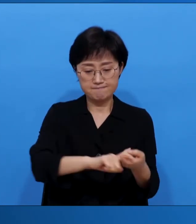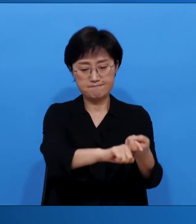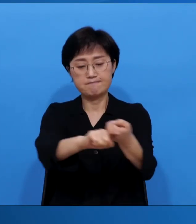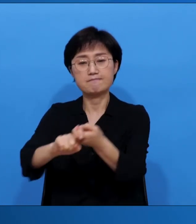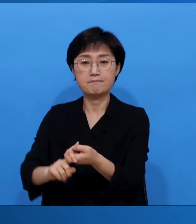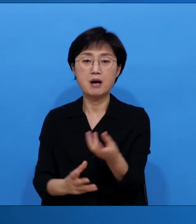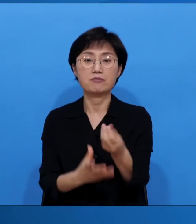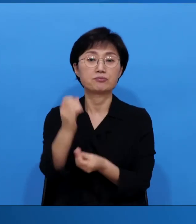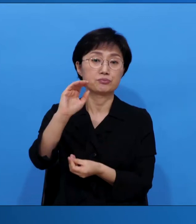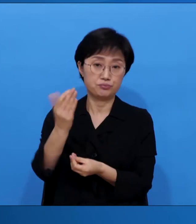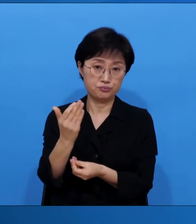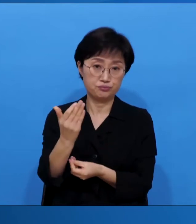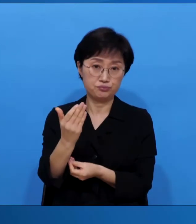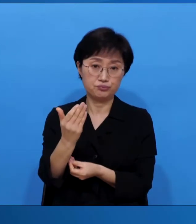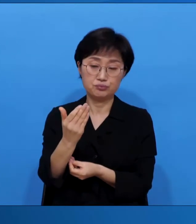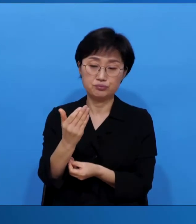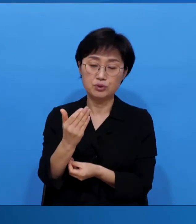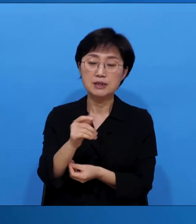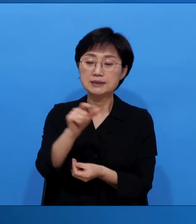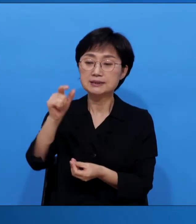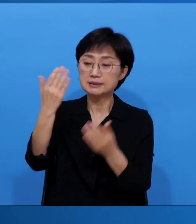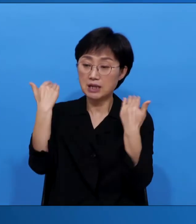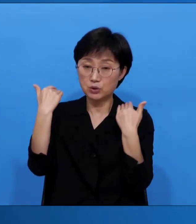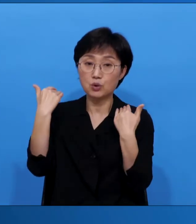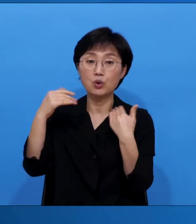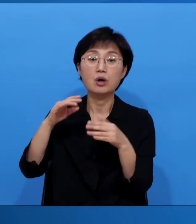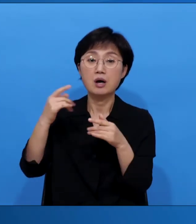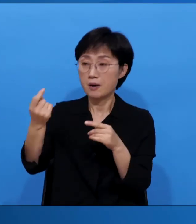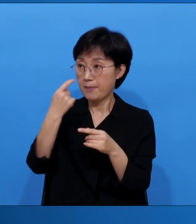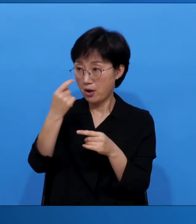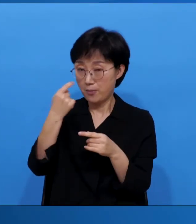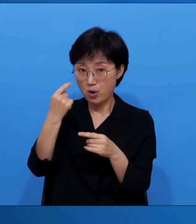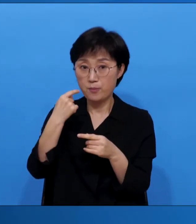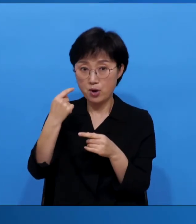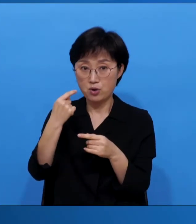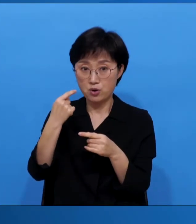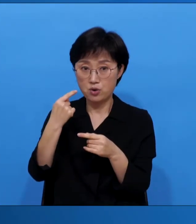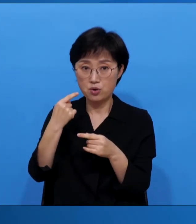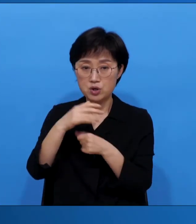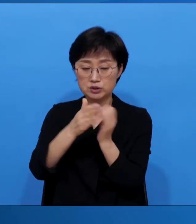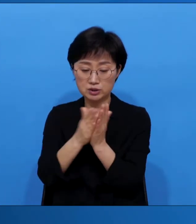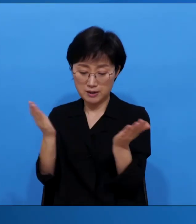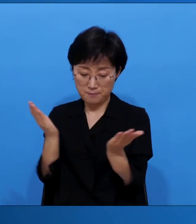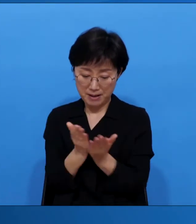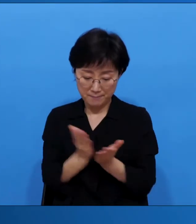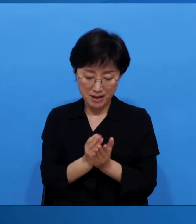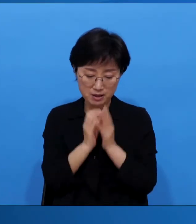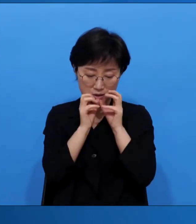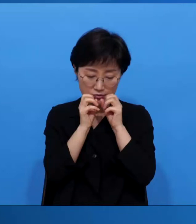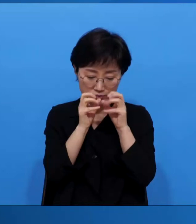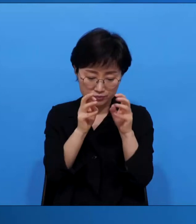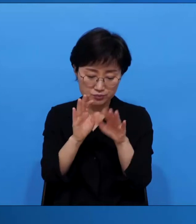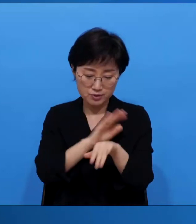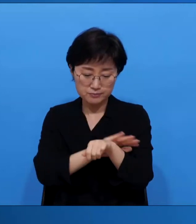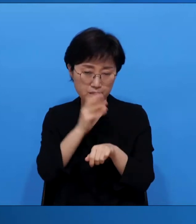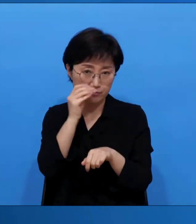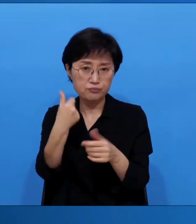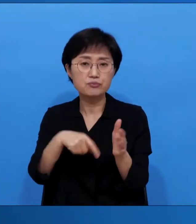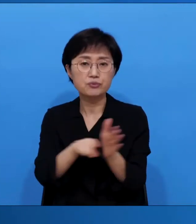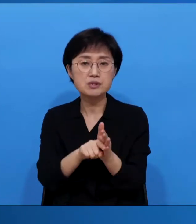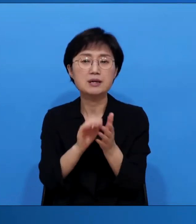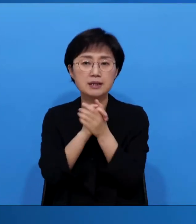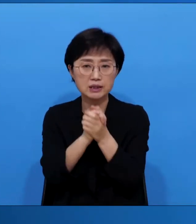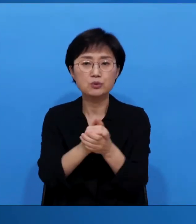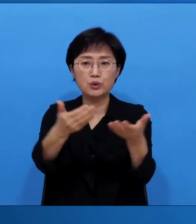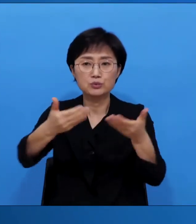중앙아시아 연합신학교를 통해 성경적 신학을 바탕으로 대표적이고 기념비적인 전도운동이 이곳에 일어날 수 있도록 많은